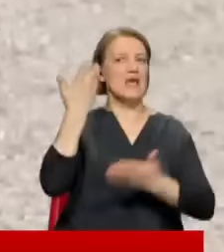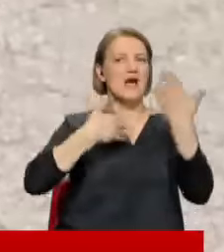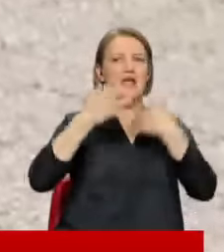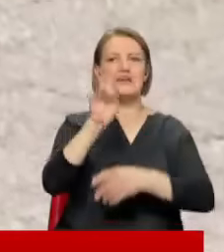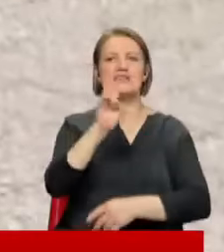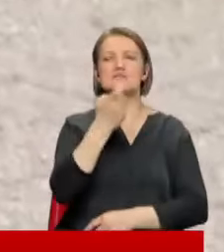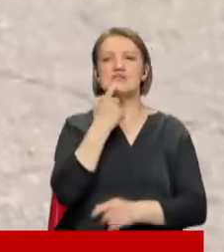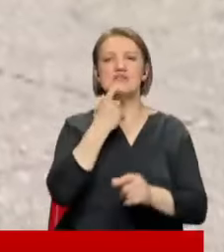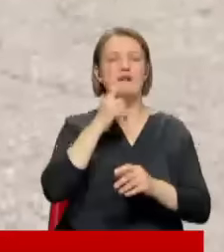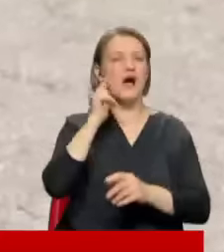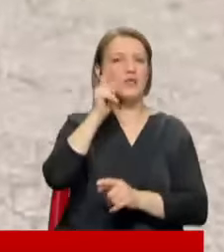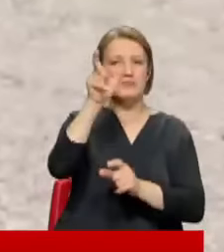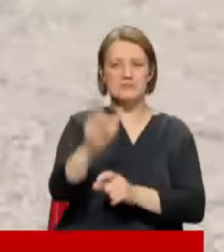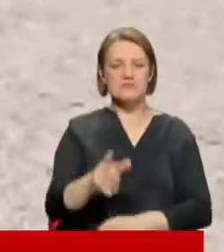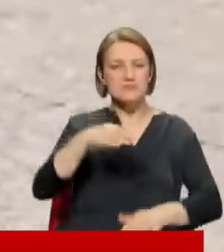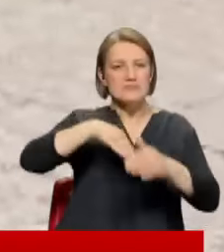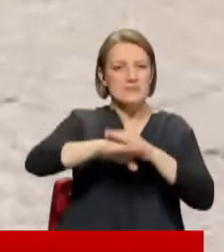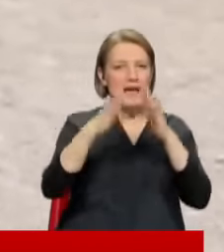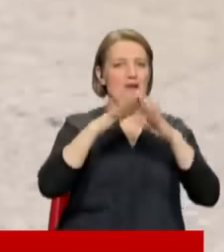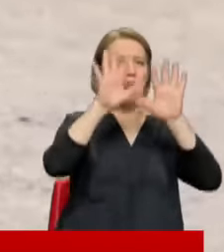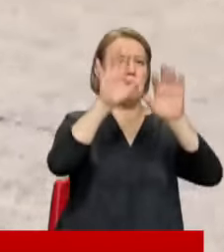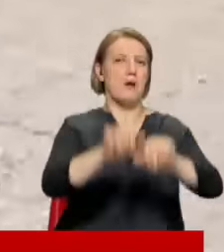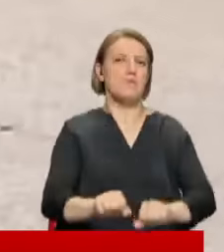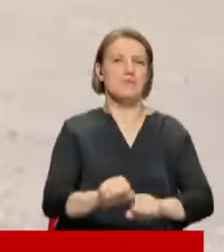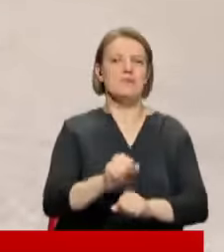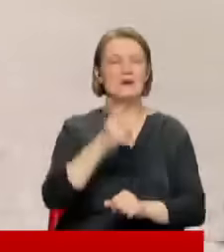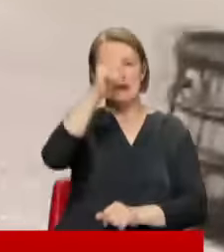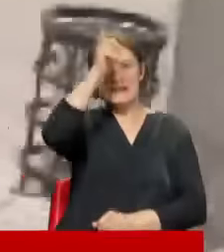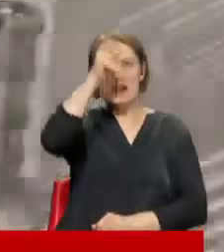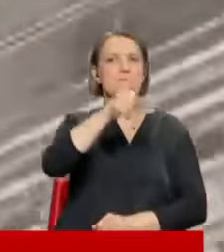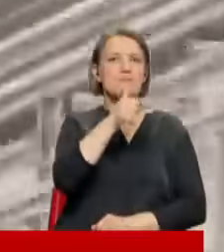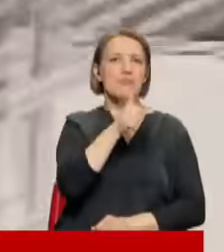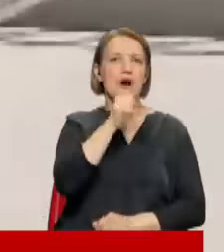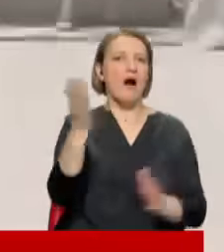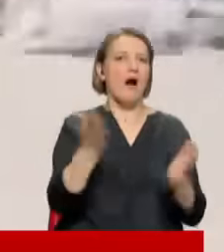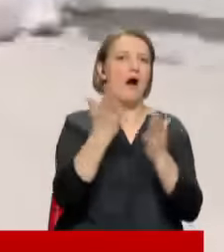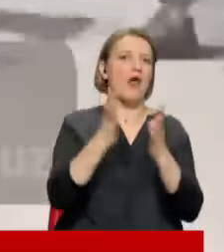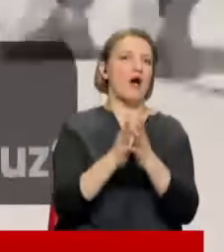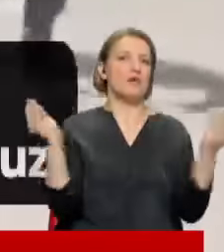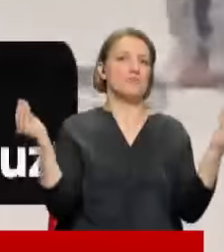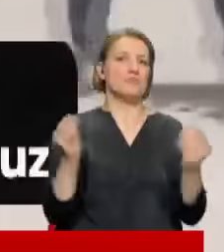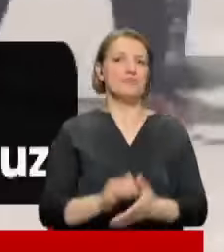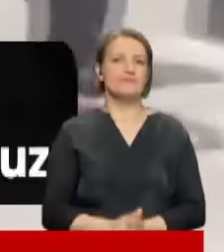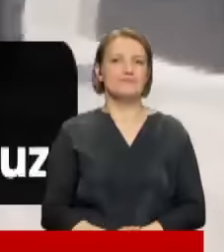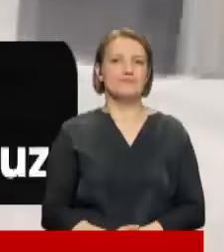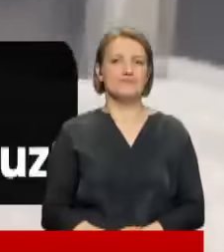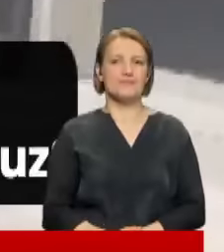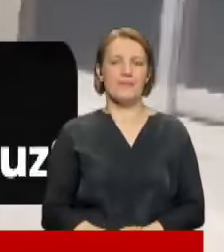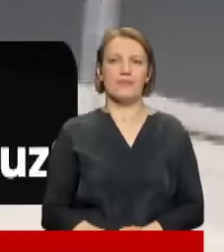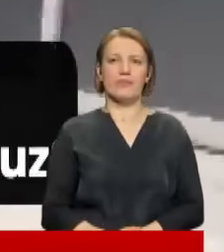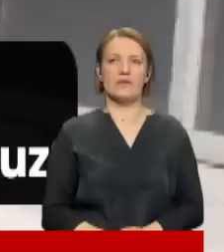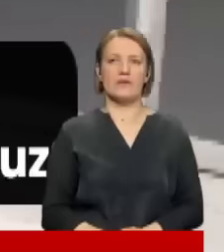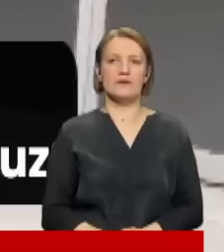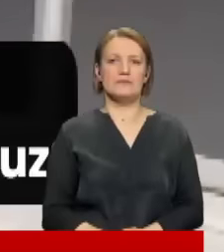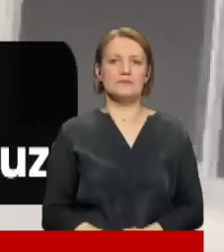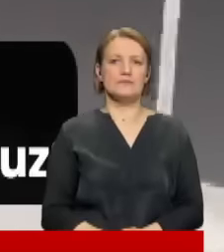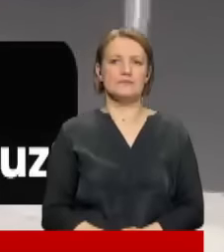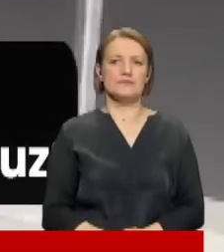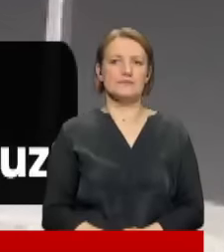20 yaşındaki saldırgan saklandığı evde yakalandı. Iraklı babası ise hala kayıp. Okul müdürüne neden saldırdınız?